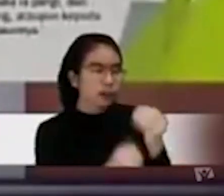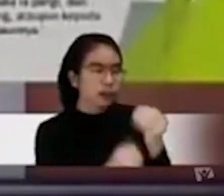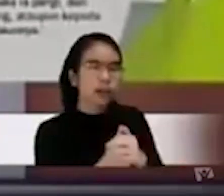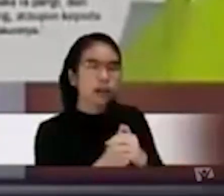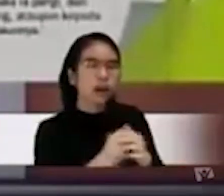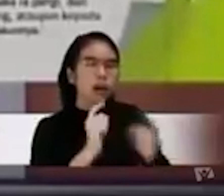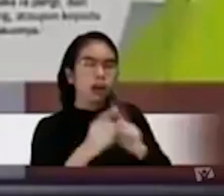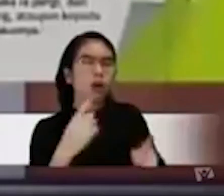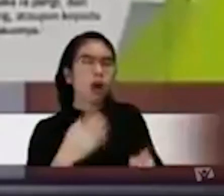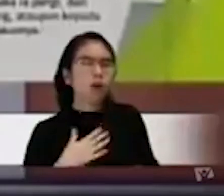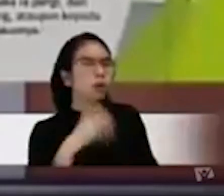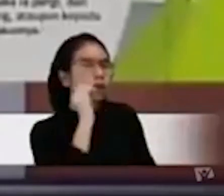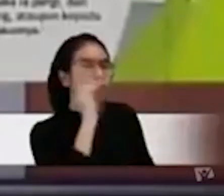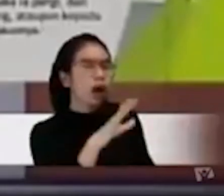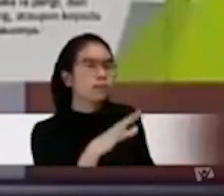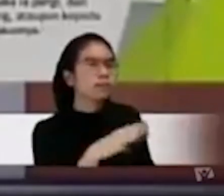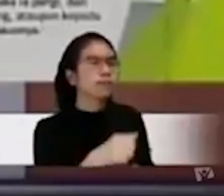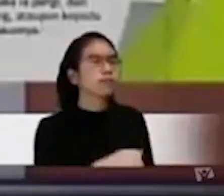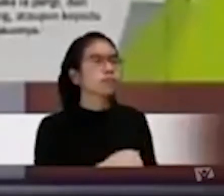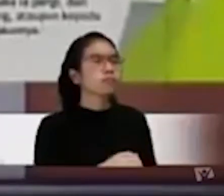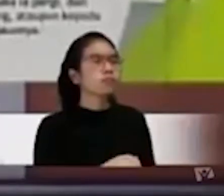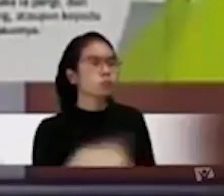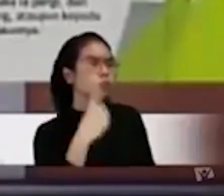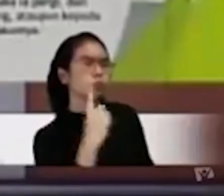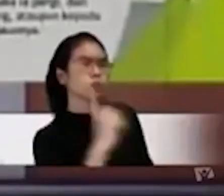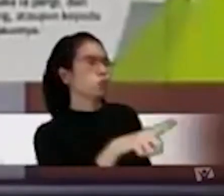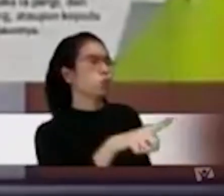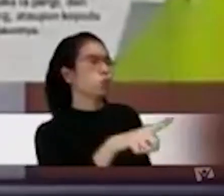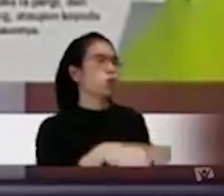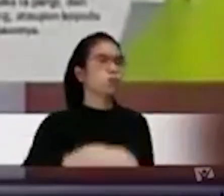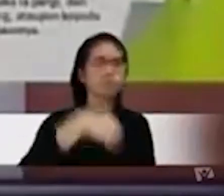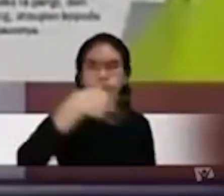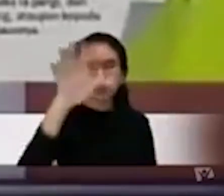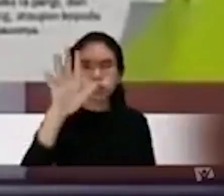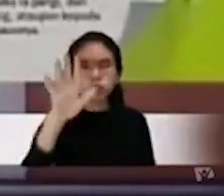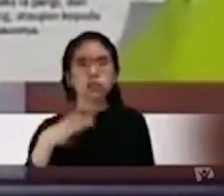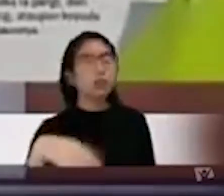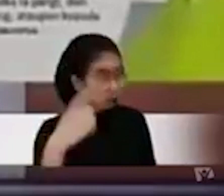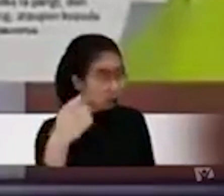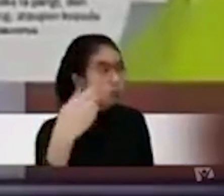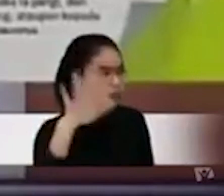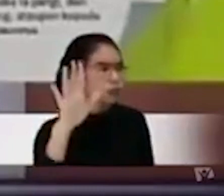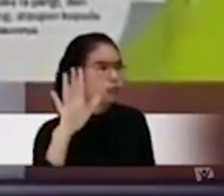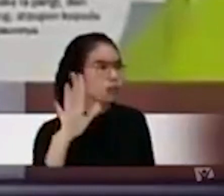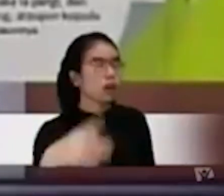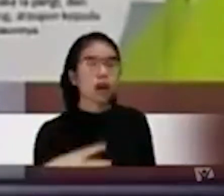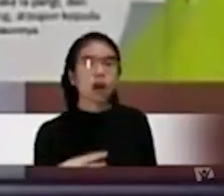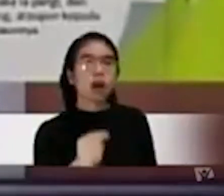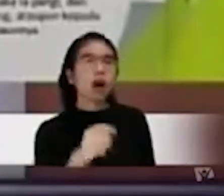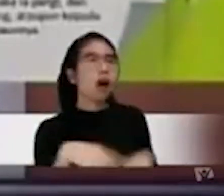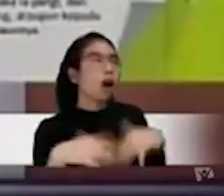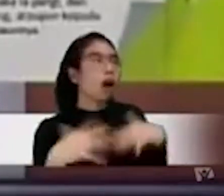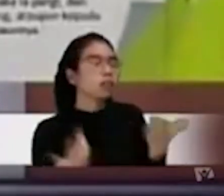Dan kepada seorang lagi datang, maka ia datang. Ataupun kepada hamba hambaku, kerjakanlah ini,